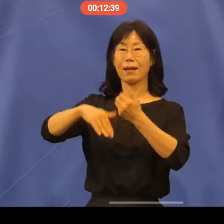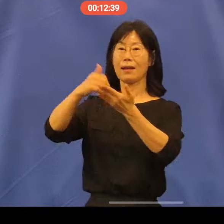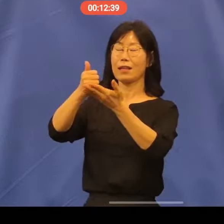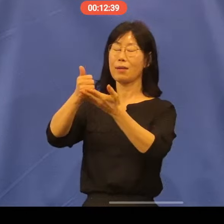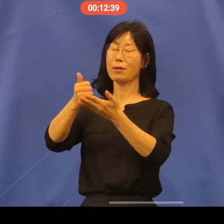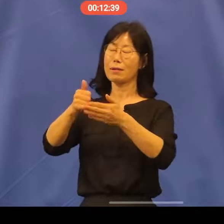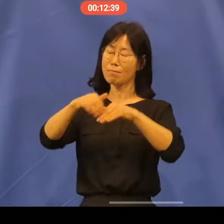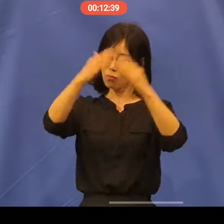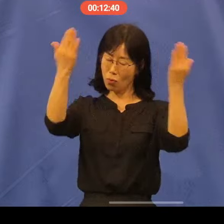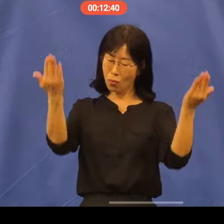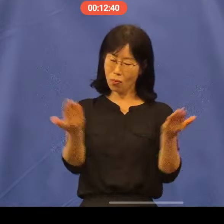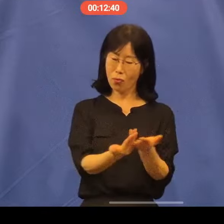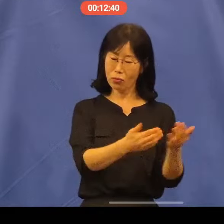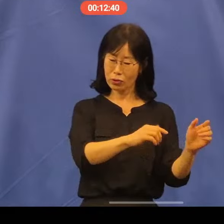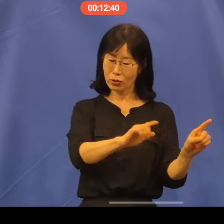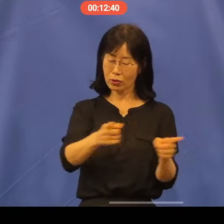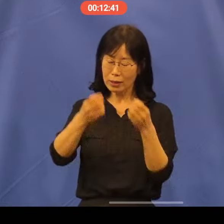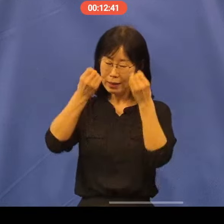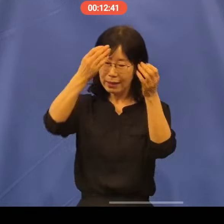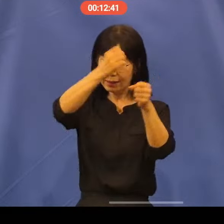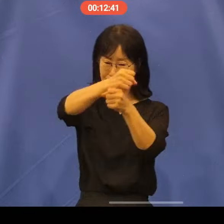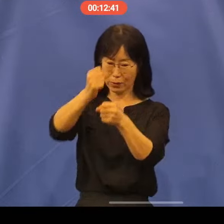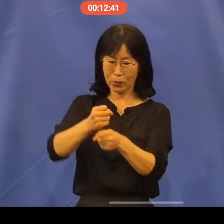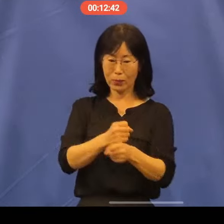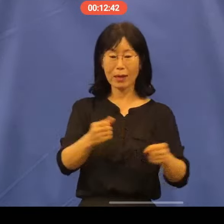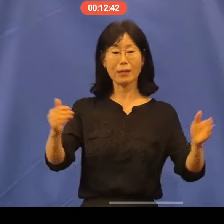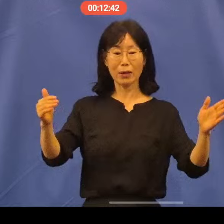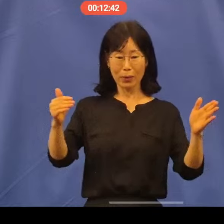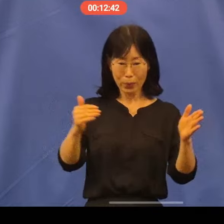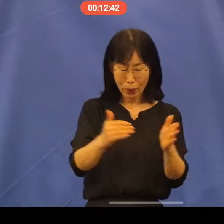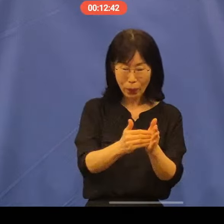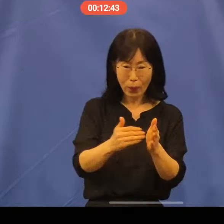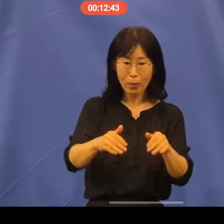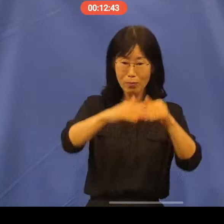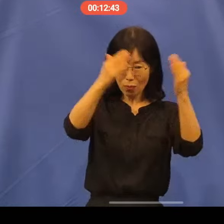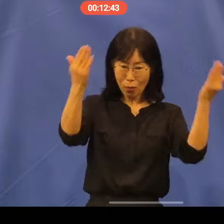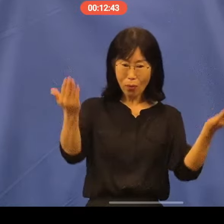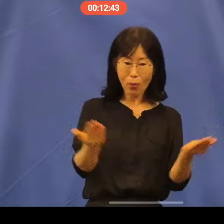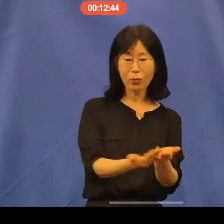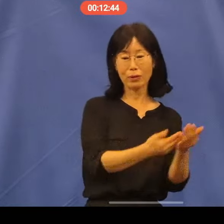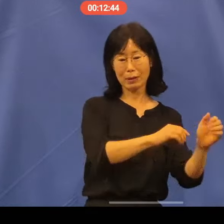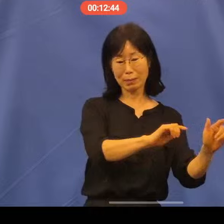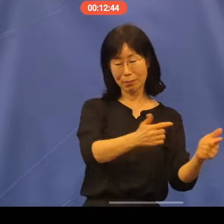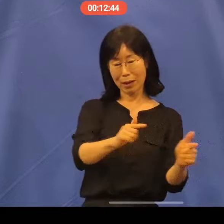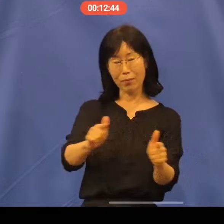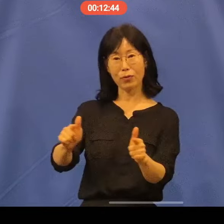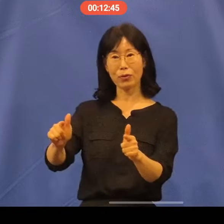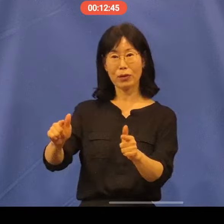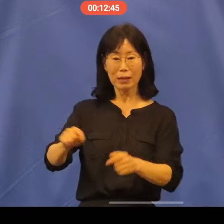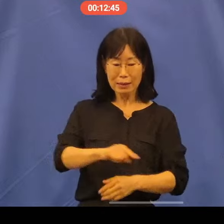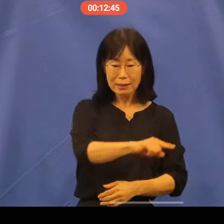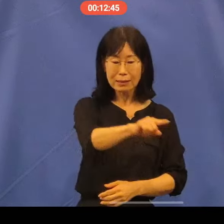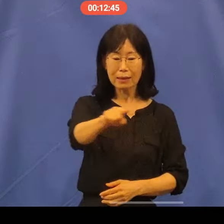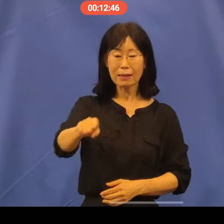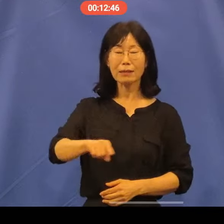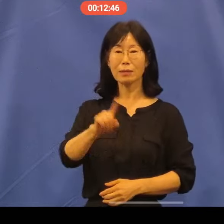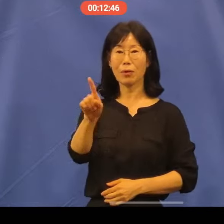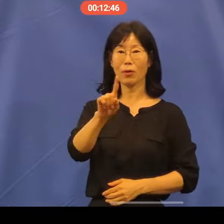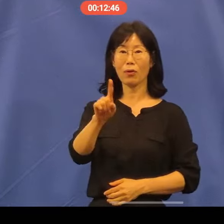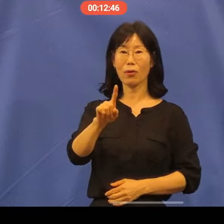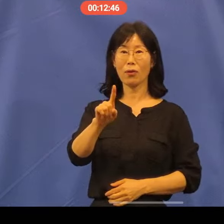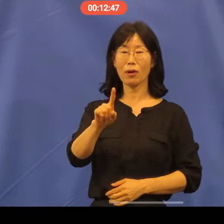창조하시고 만물이 주의 뜻대로 지으시고 그 뜻대로 지었다는 말은 모든 지으신 모든